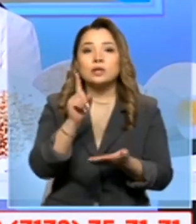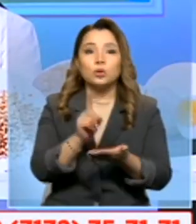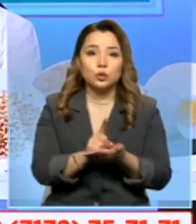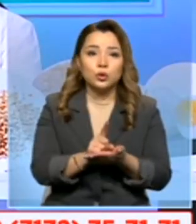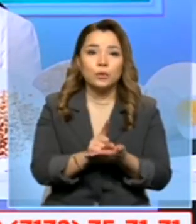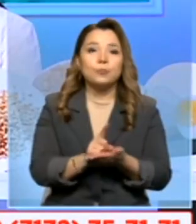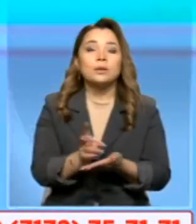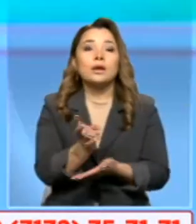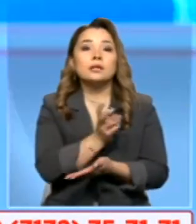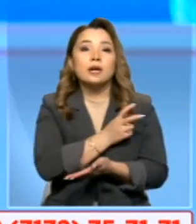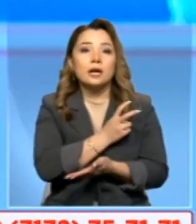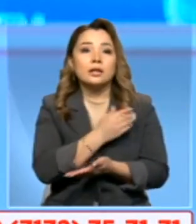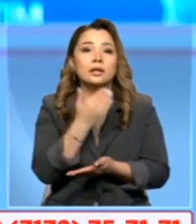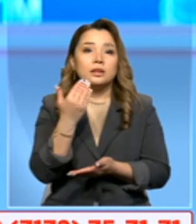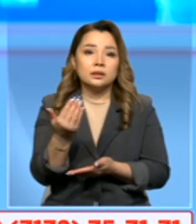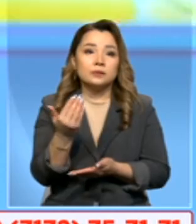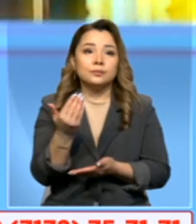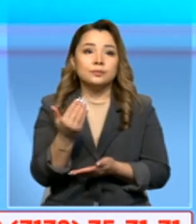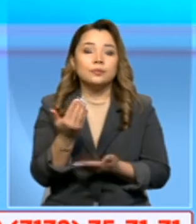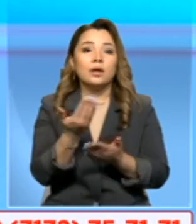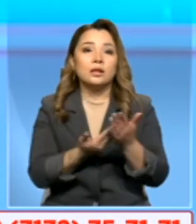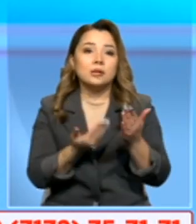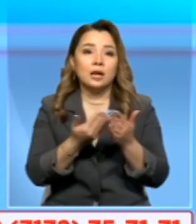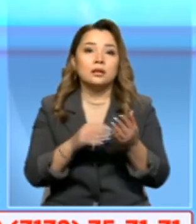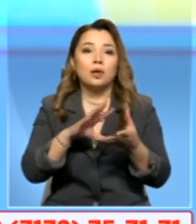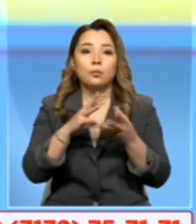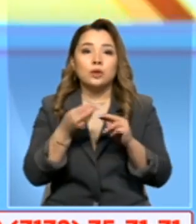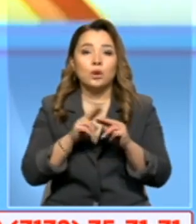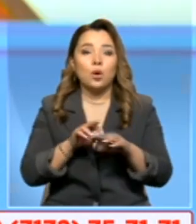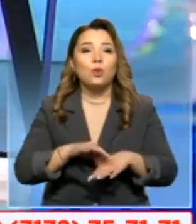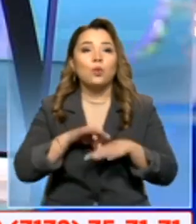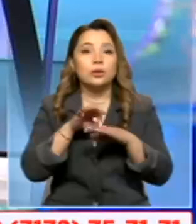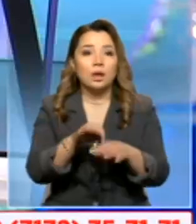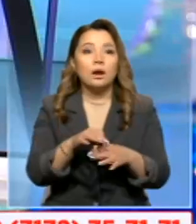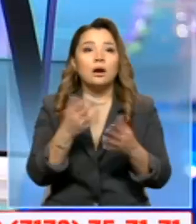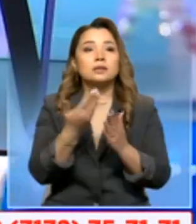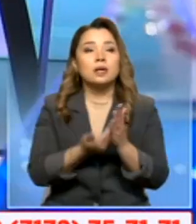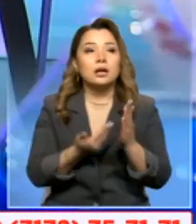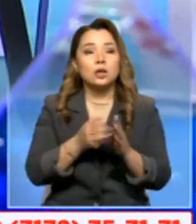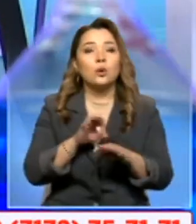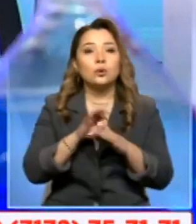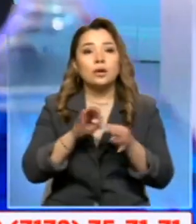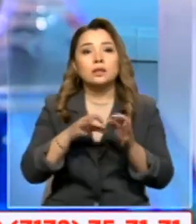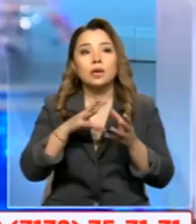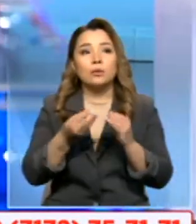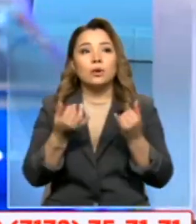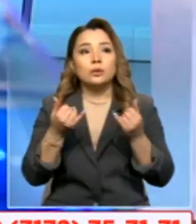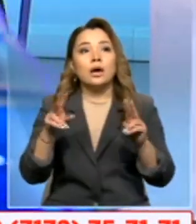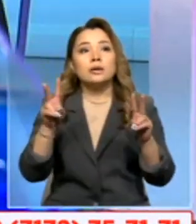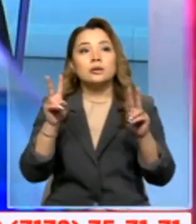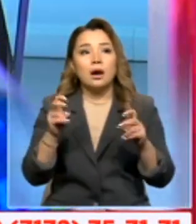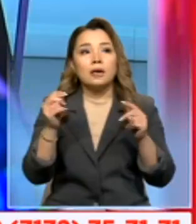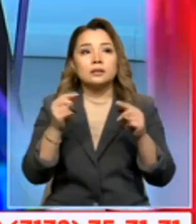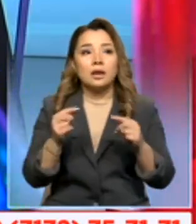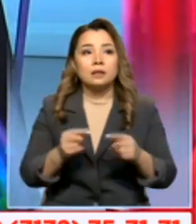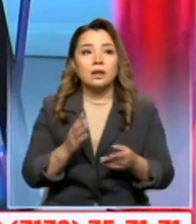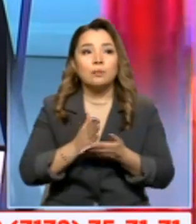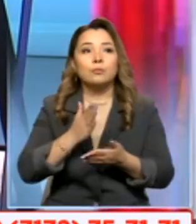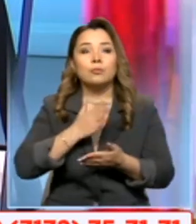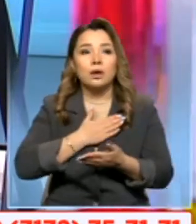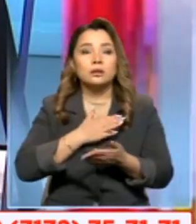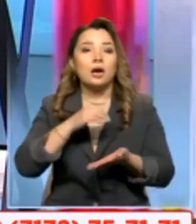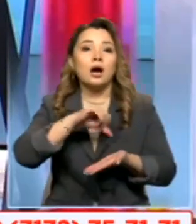түрде дәрігерлердің сараптамаларынан өтті. Қандай сараптамалардан өтті және бүгінгі тақырыпқа сай